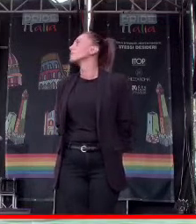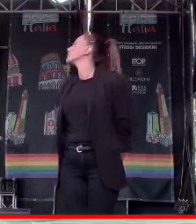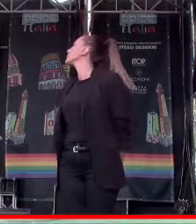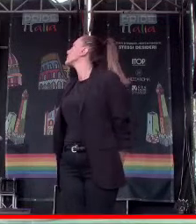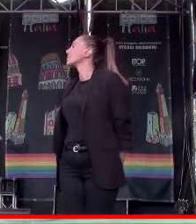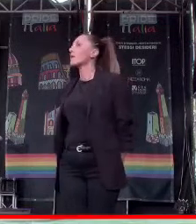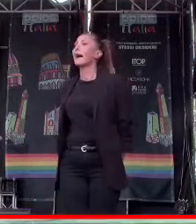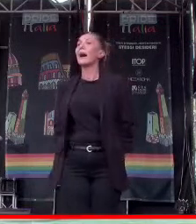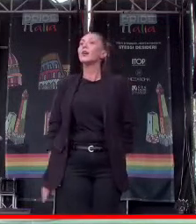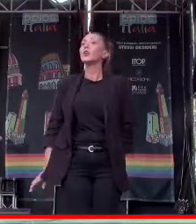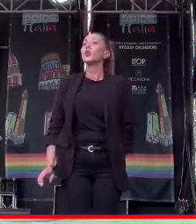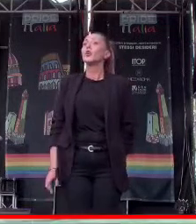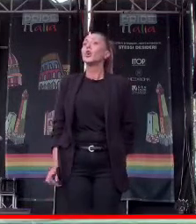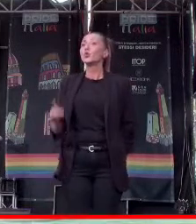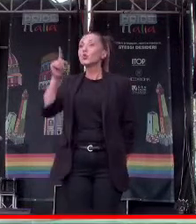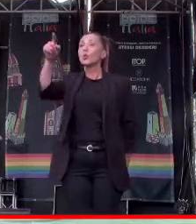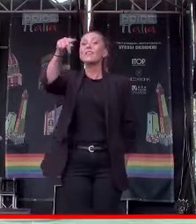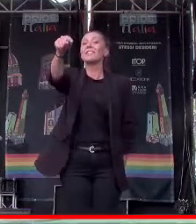Radio 2 fa il fischio.